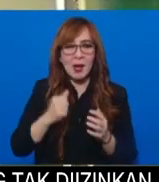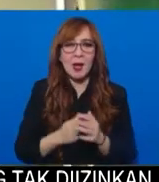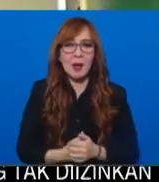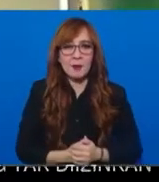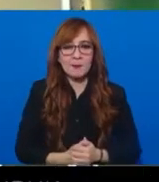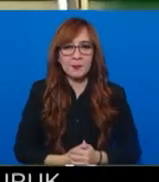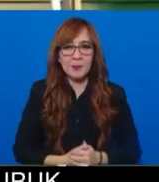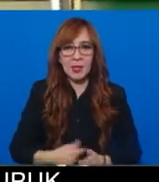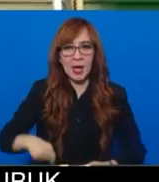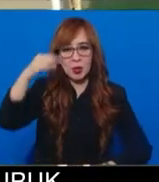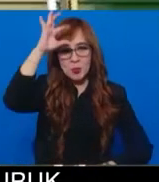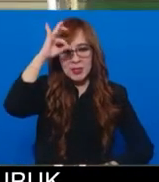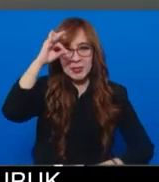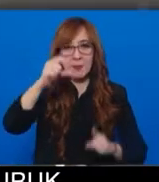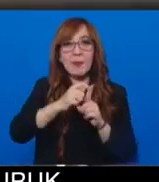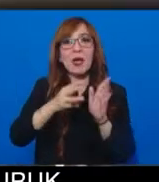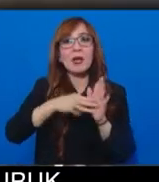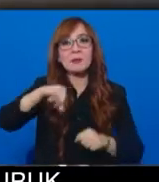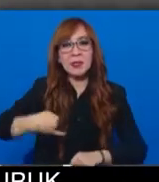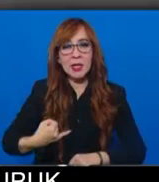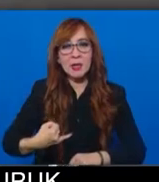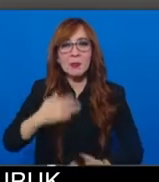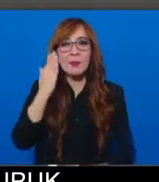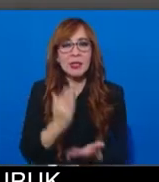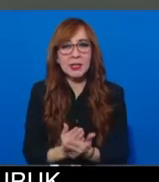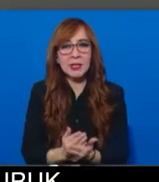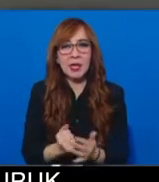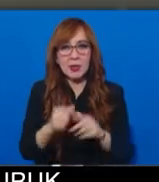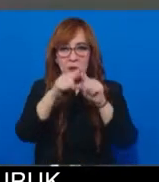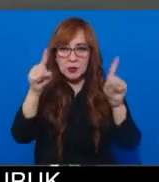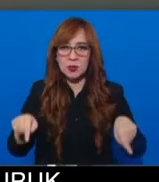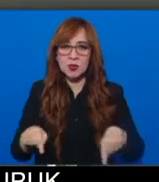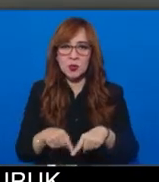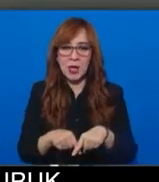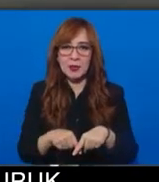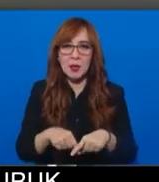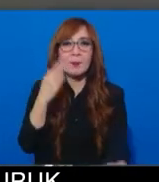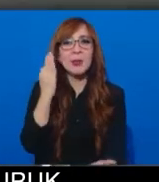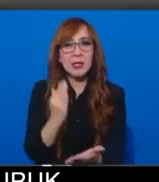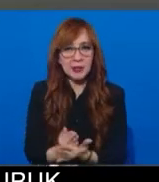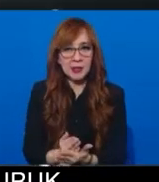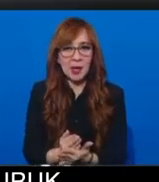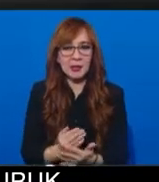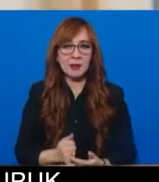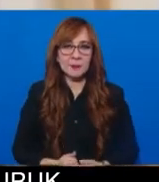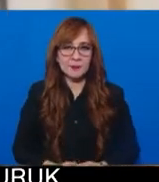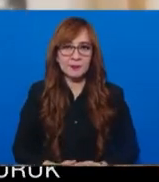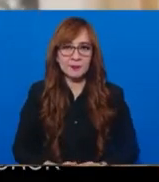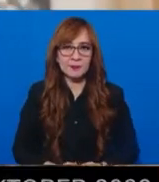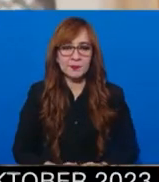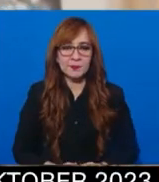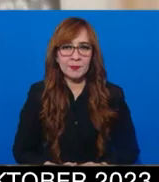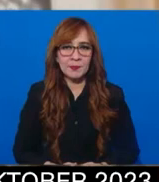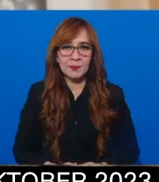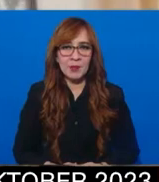Karyoto, menerbitkan surat perintah penghentian penyidikan kasus dugaan korupsi yang menjeratnya. Kepanitraan Pengadilan